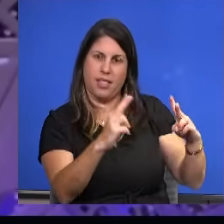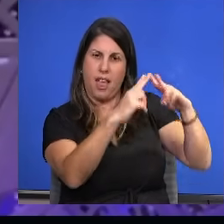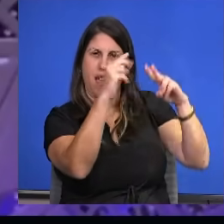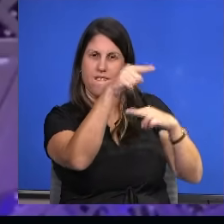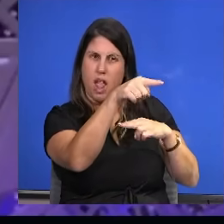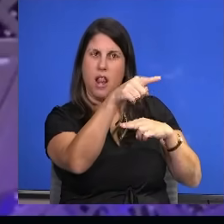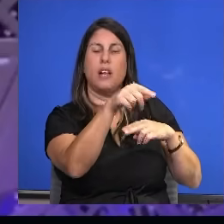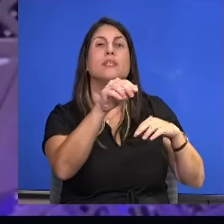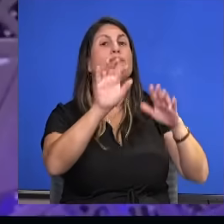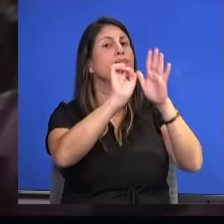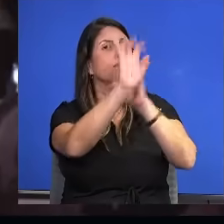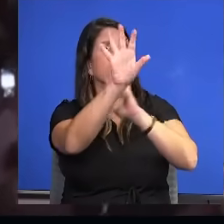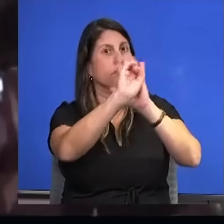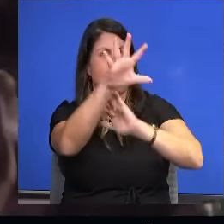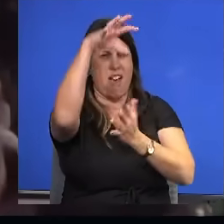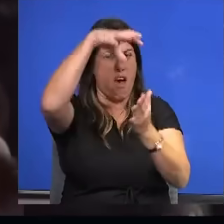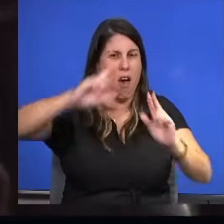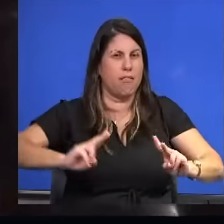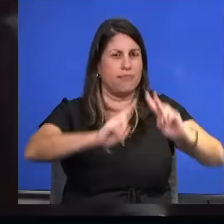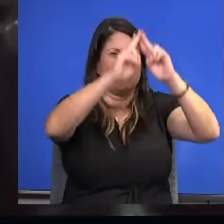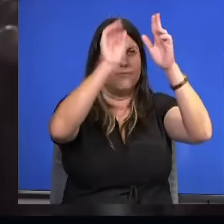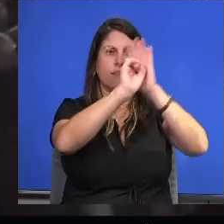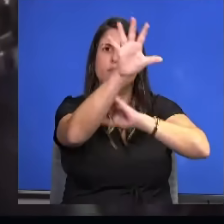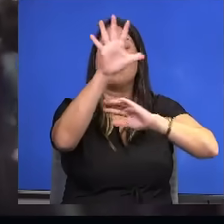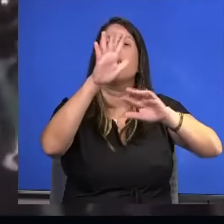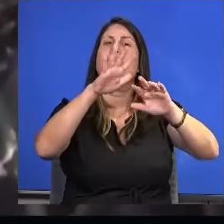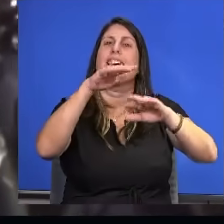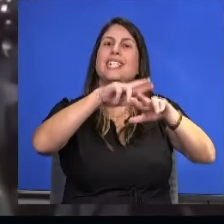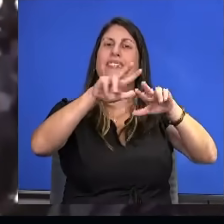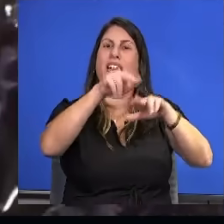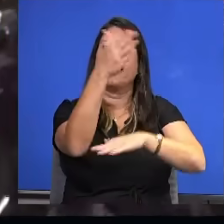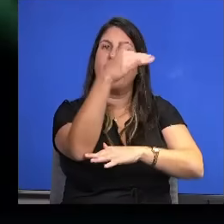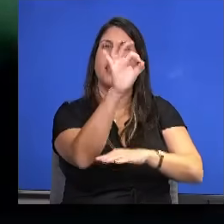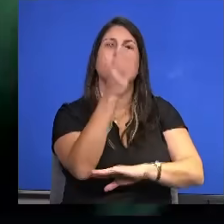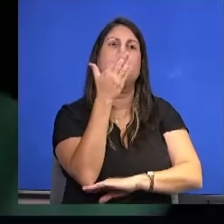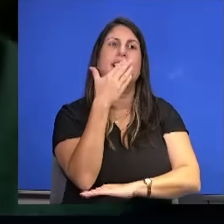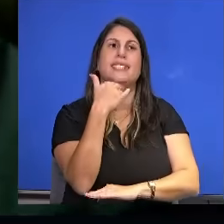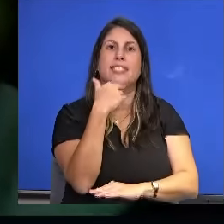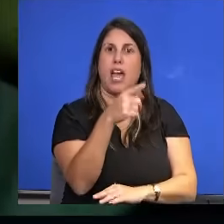הואר האתר המונומנטלי בצבעי הדגל של מדינת ישראל.